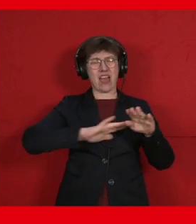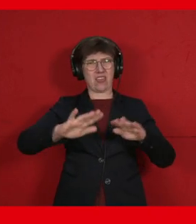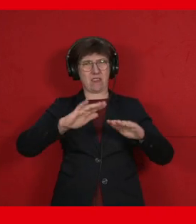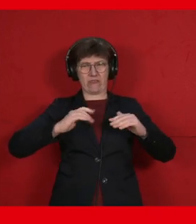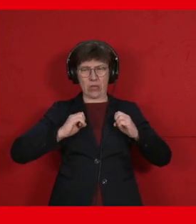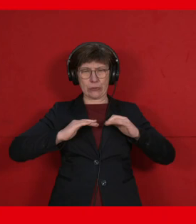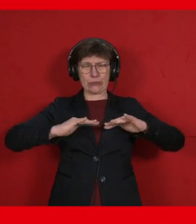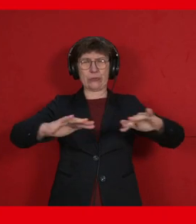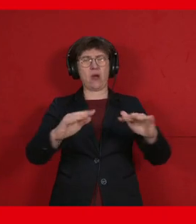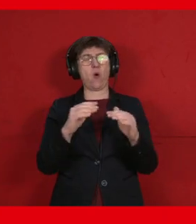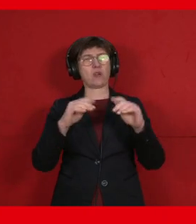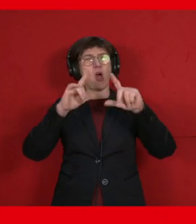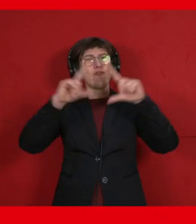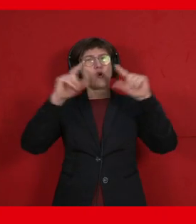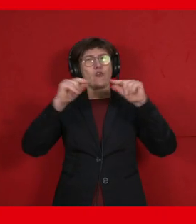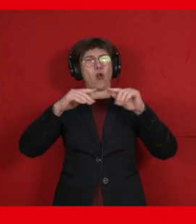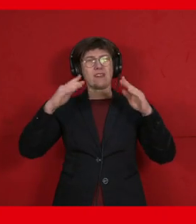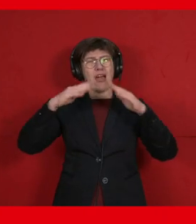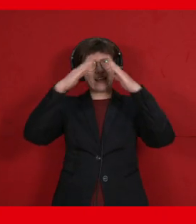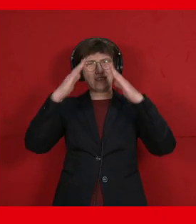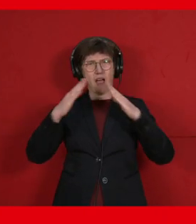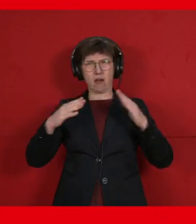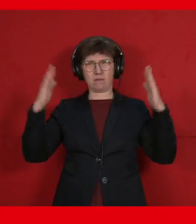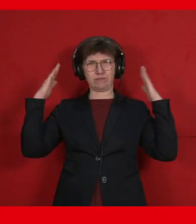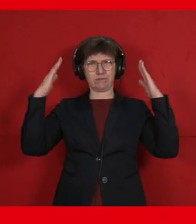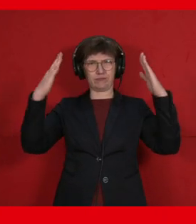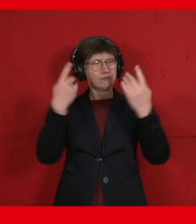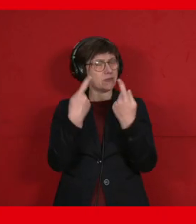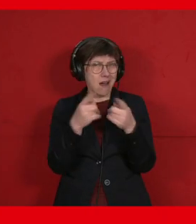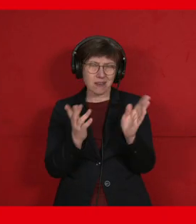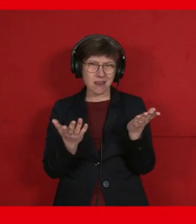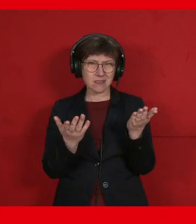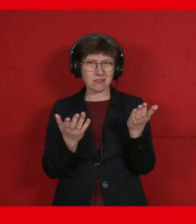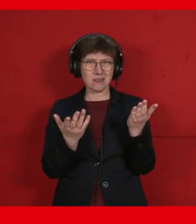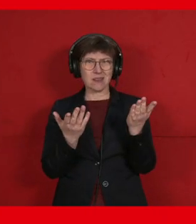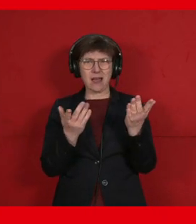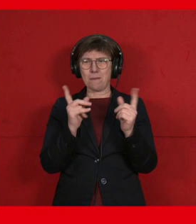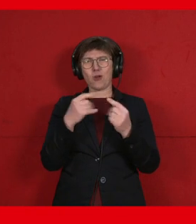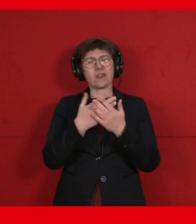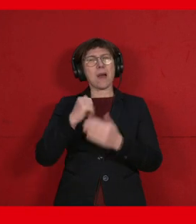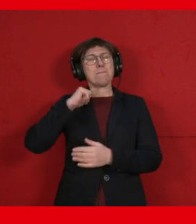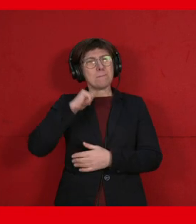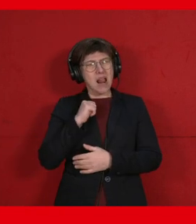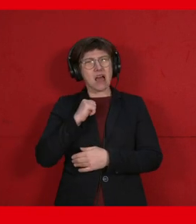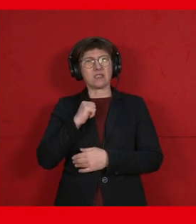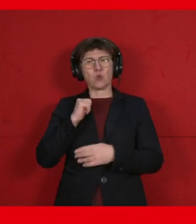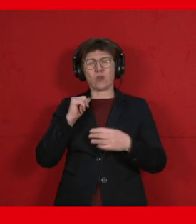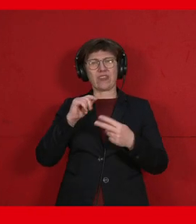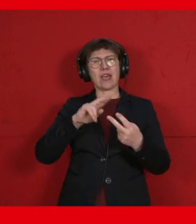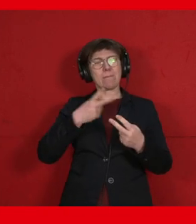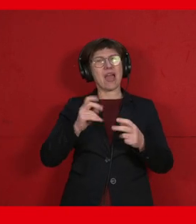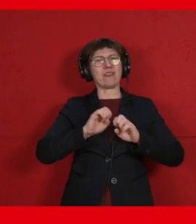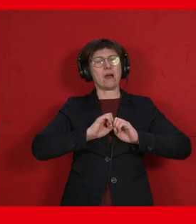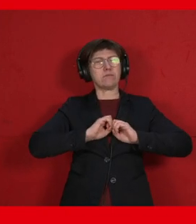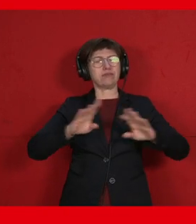mit Photovoltaik auf Dächern, wird sich das verändern. Und sowas wird natürlich die Belastungen stärker, wenn Sie so wollen,